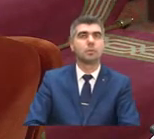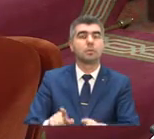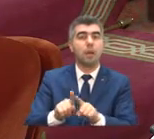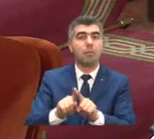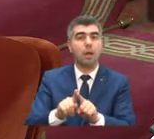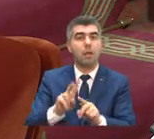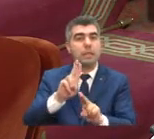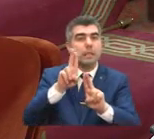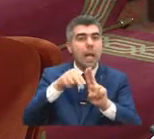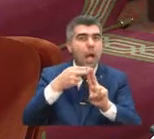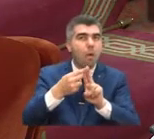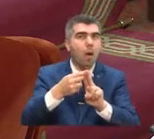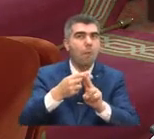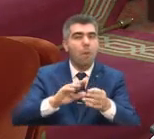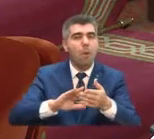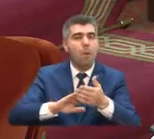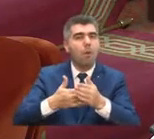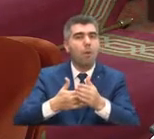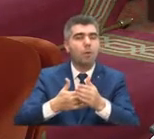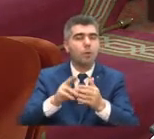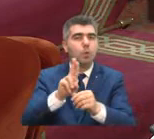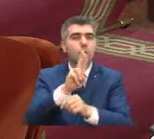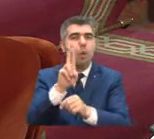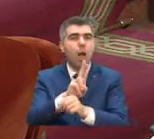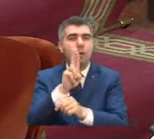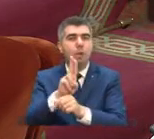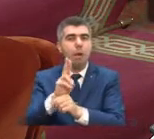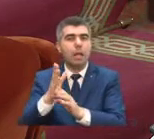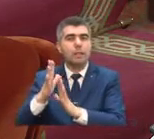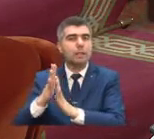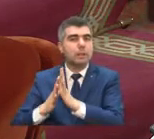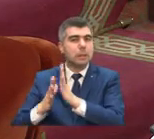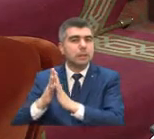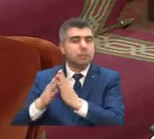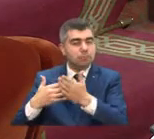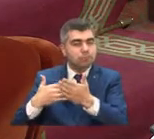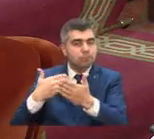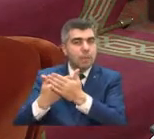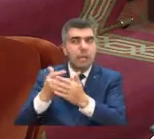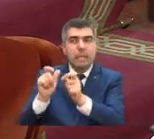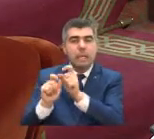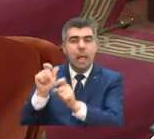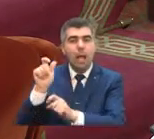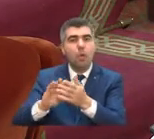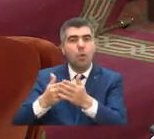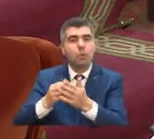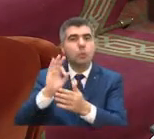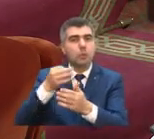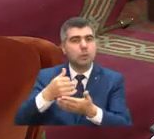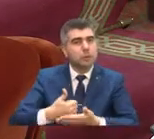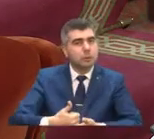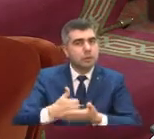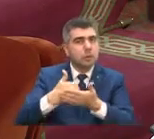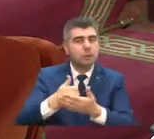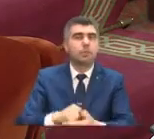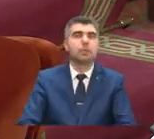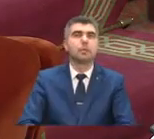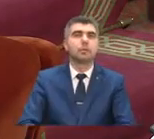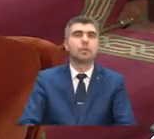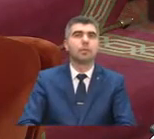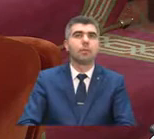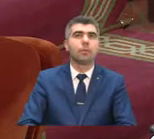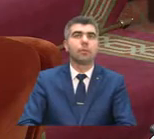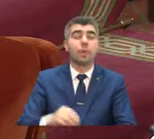الاجابه على المطالب الساكنه المحتاجه لهاد البرامج الاجتماعيه. ثانيا ولا كندير